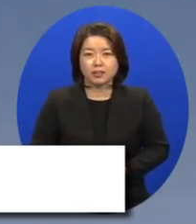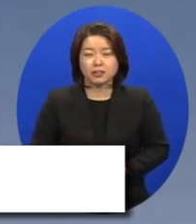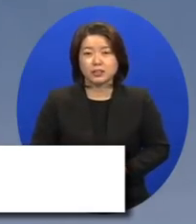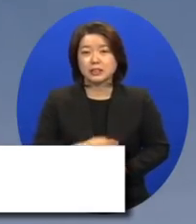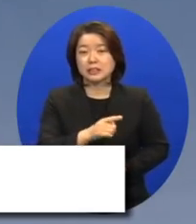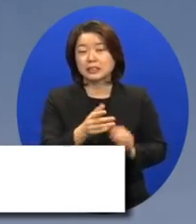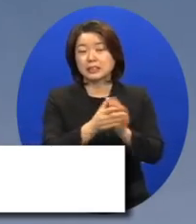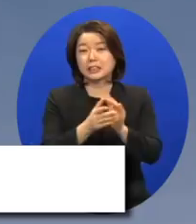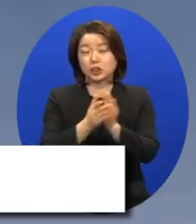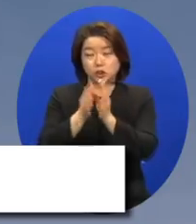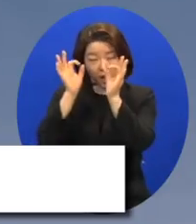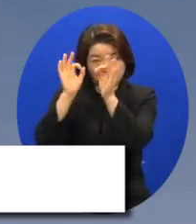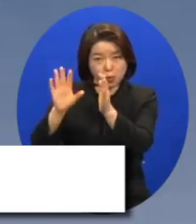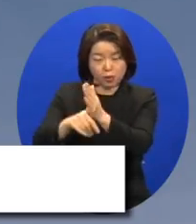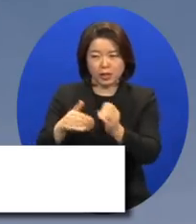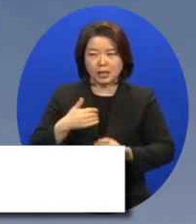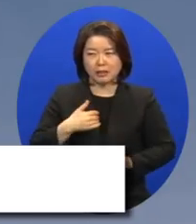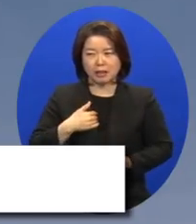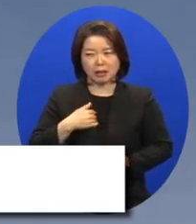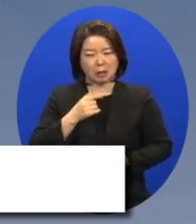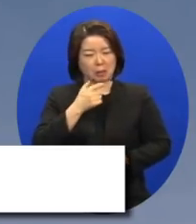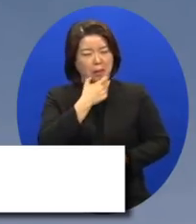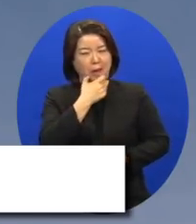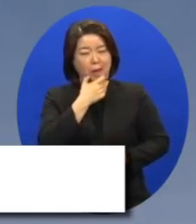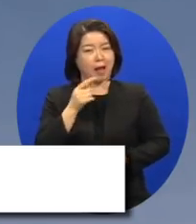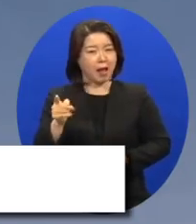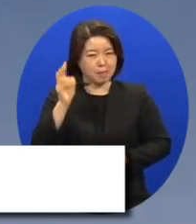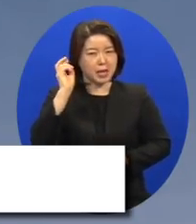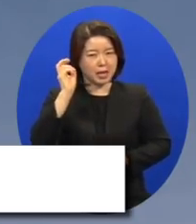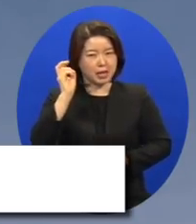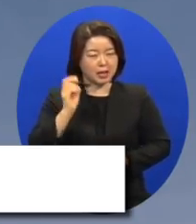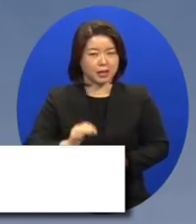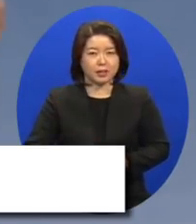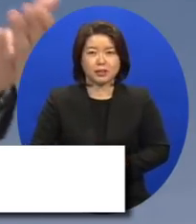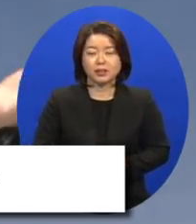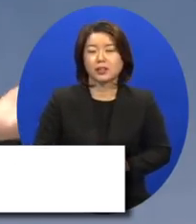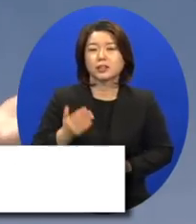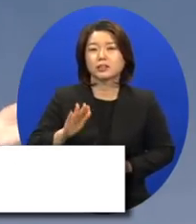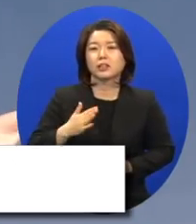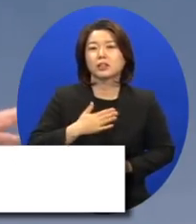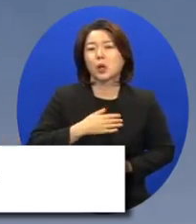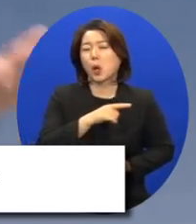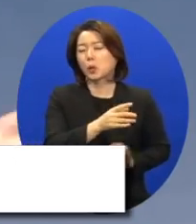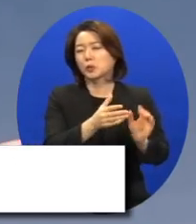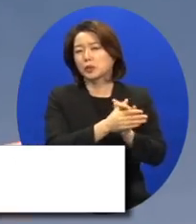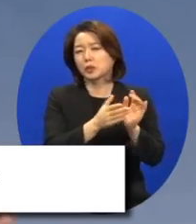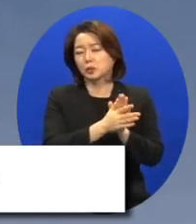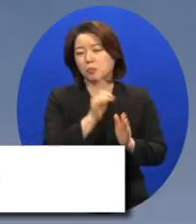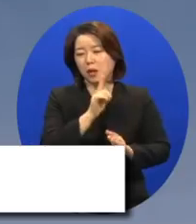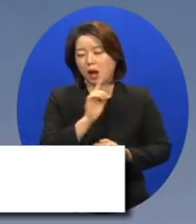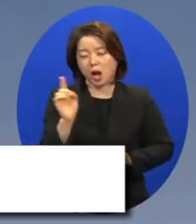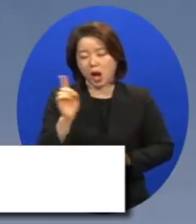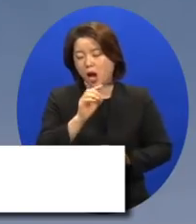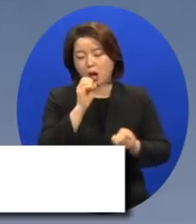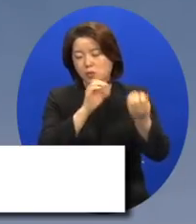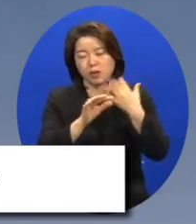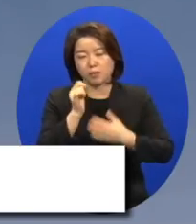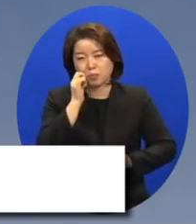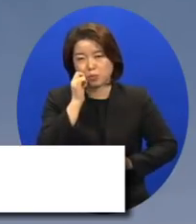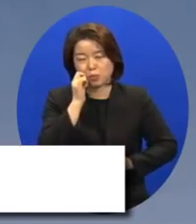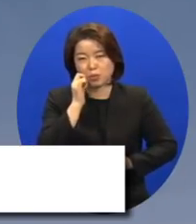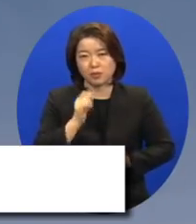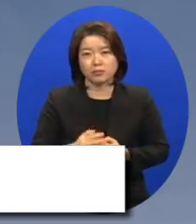그 친구가 보기에는 제가 아마 눈에 가시처럼 느껴졌던 겁니다 내 저는 그 친구가 하는 말에 아무 대답을 못했습니다